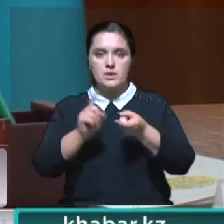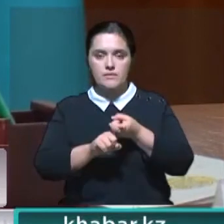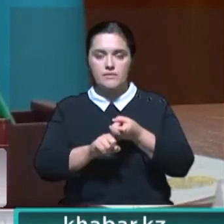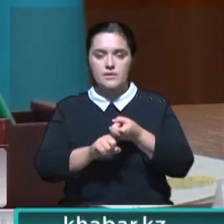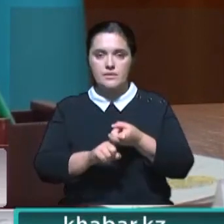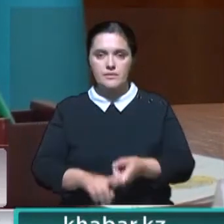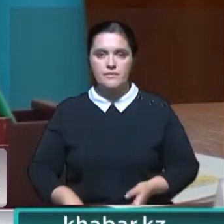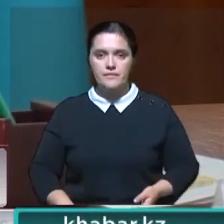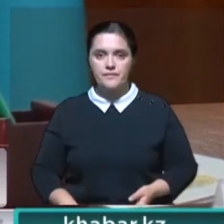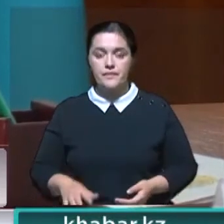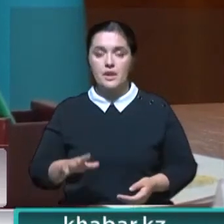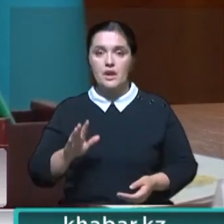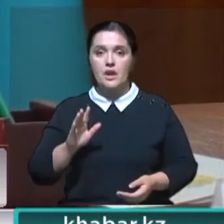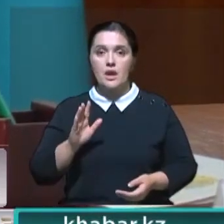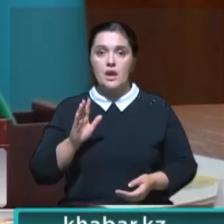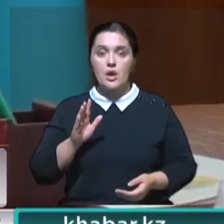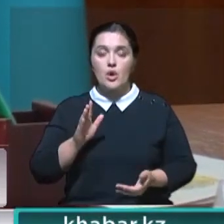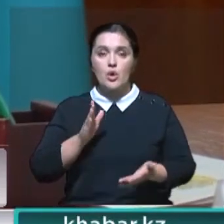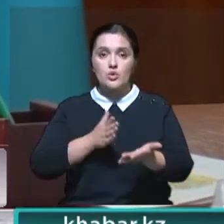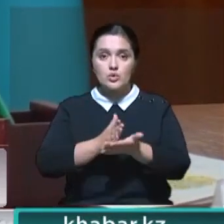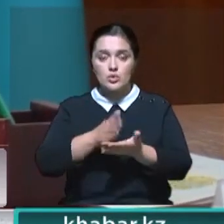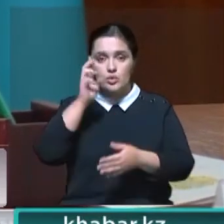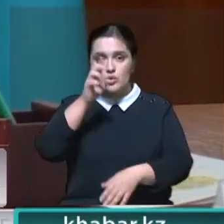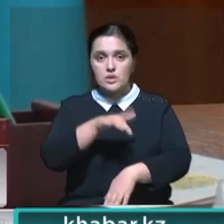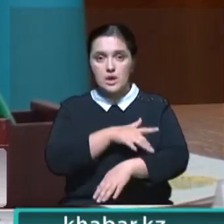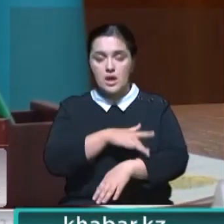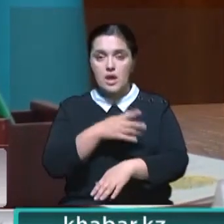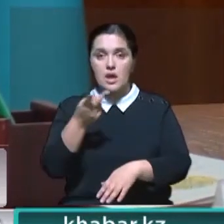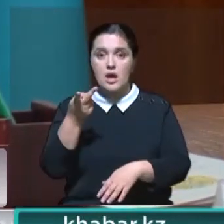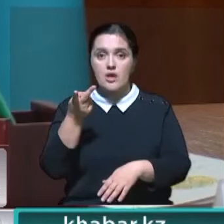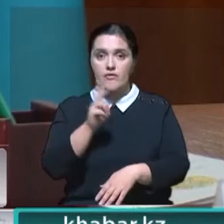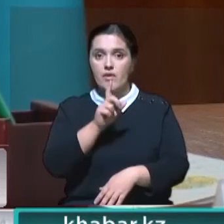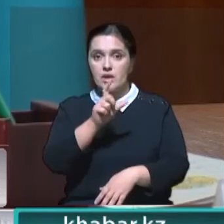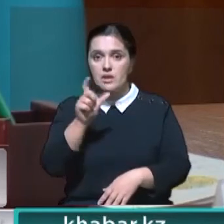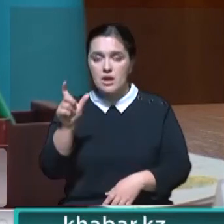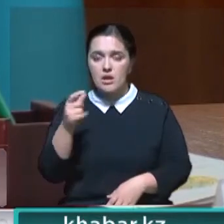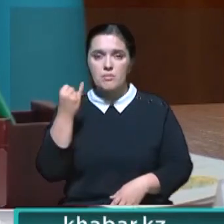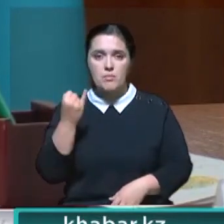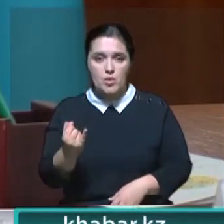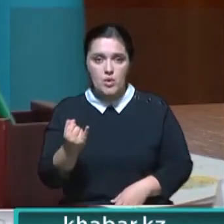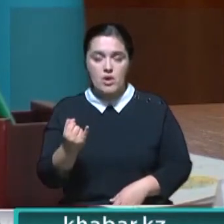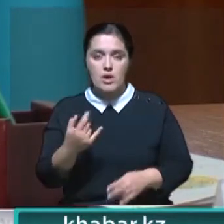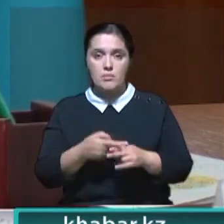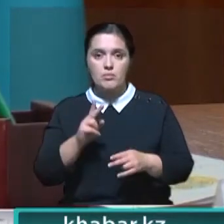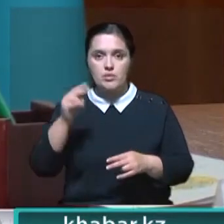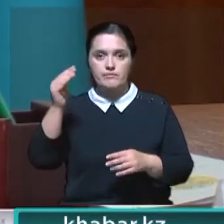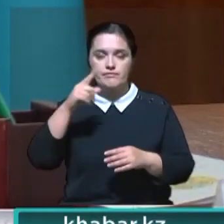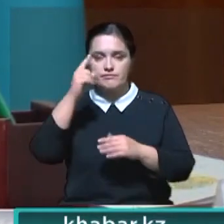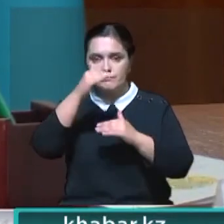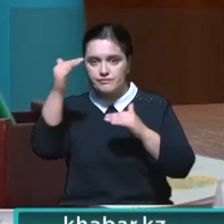согласовываться с агентством. При этом служащие, получившие 2 квартала подряд неудовлетворительную оценку, будут понижены в должности.